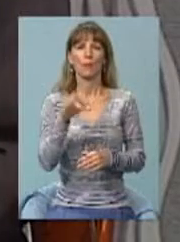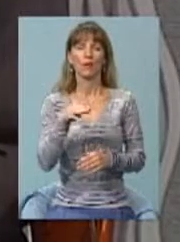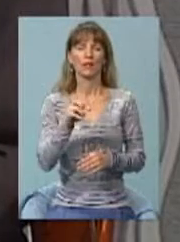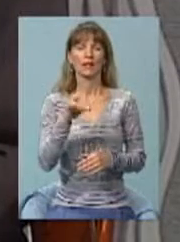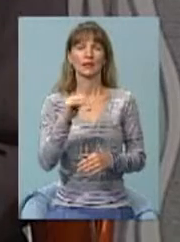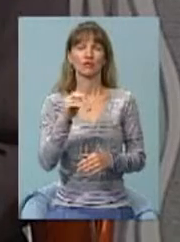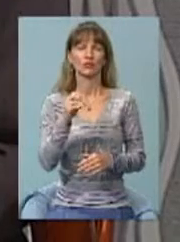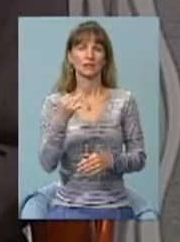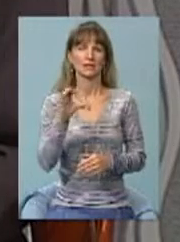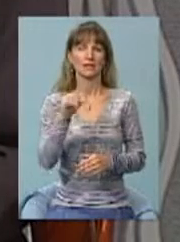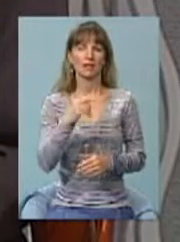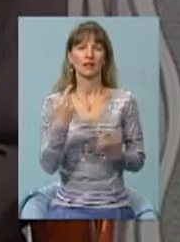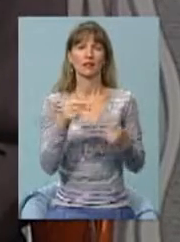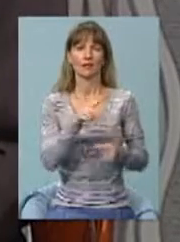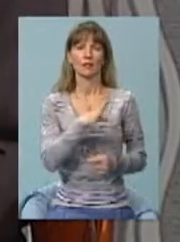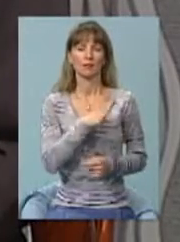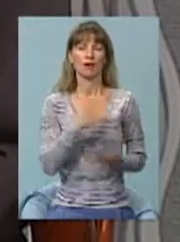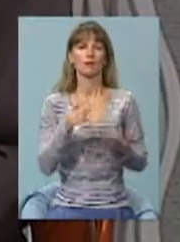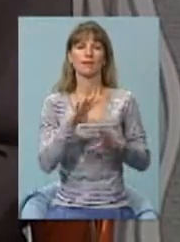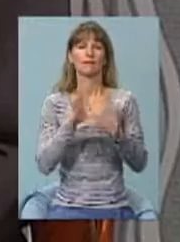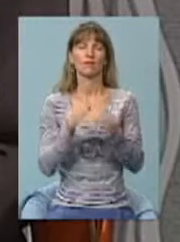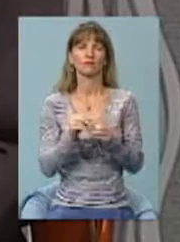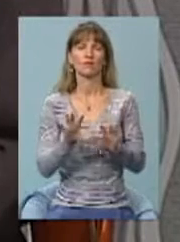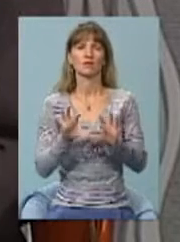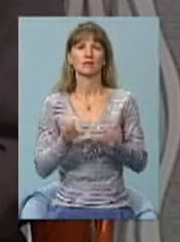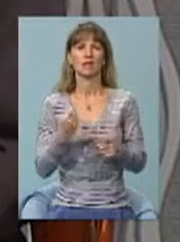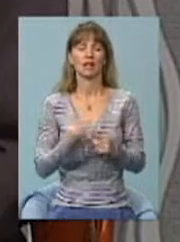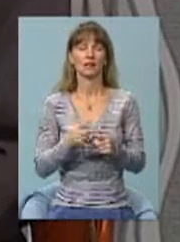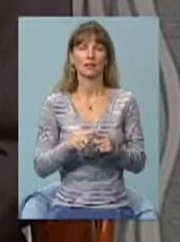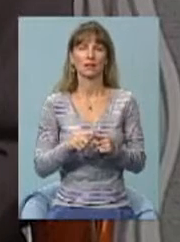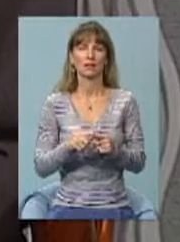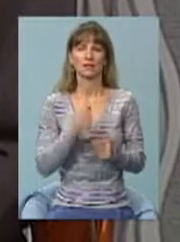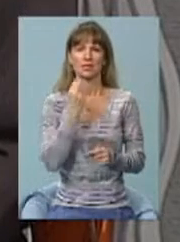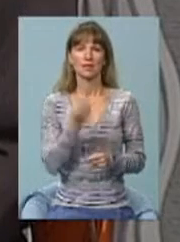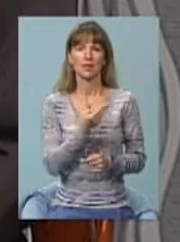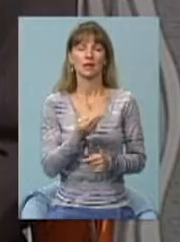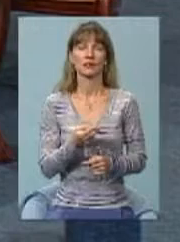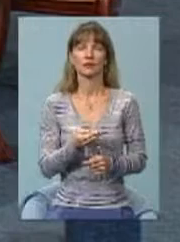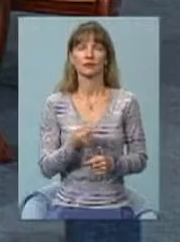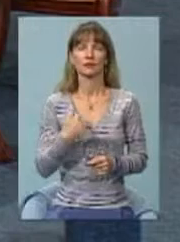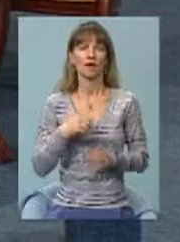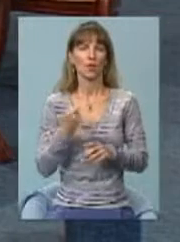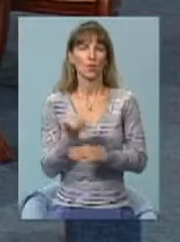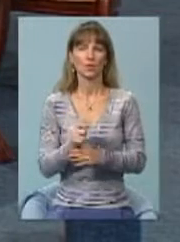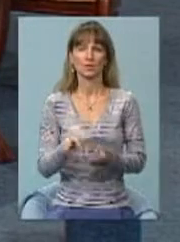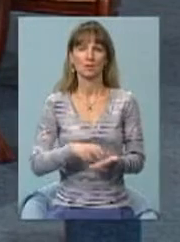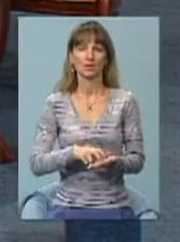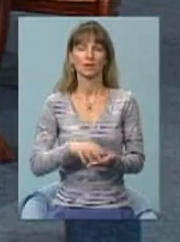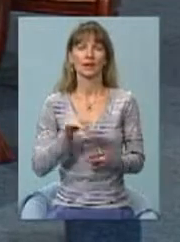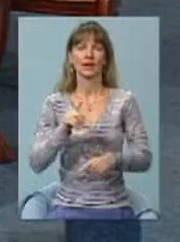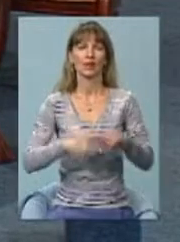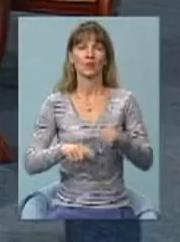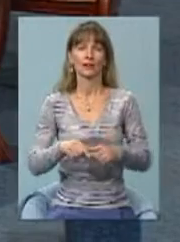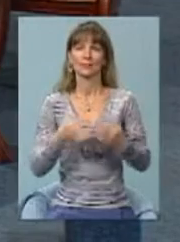це спеціальна установа була, де вони водилися. І як ти взагалі, як ти сприймаєш цих плазунів? Ну, я взагалі їх боюсь, і батьки